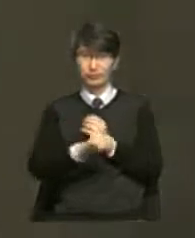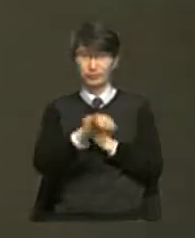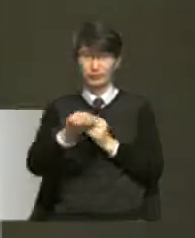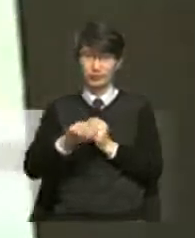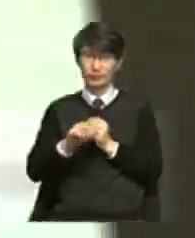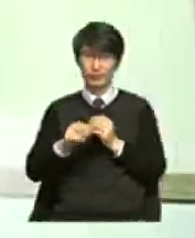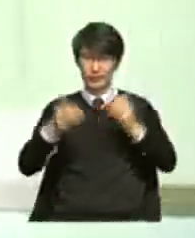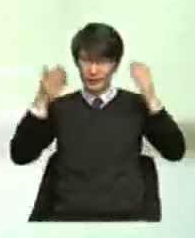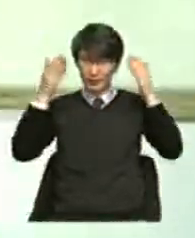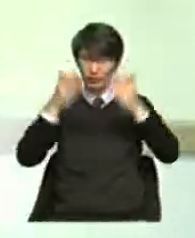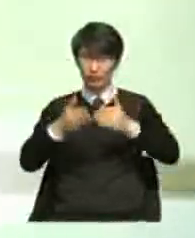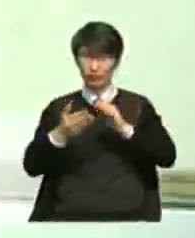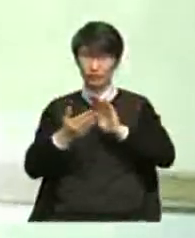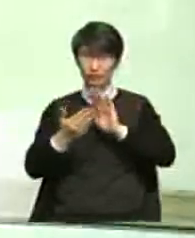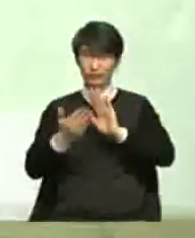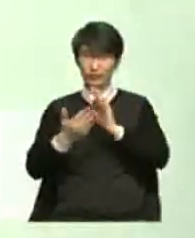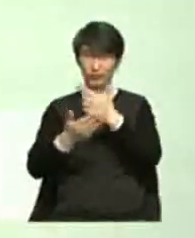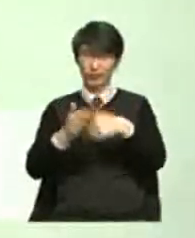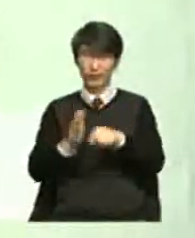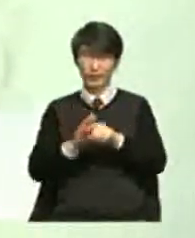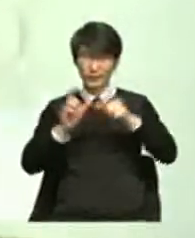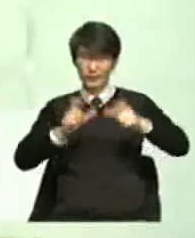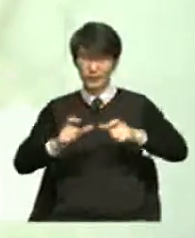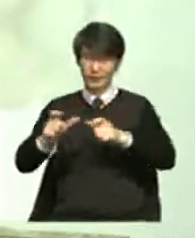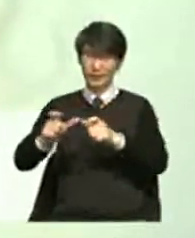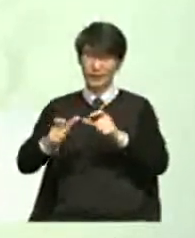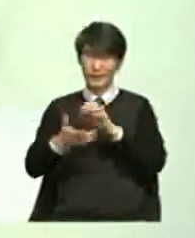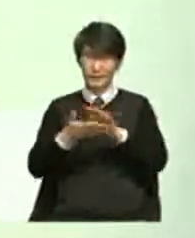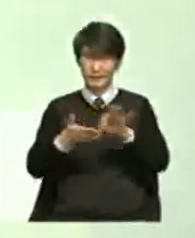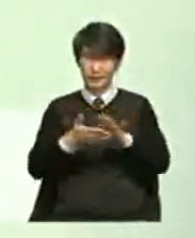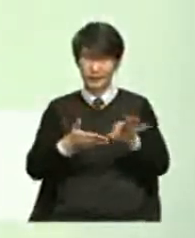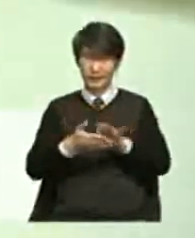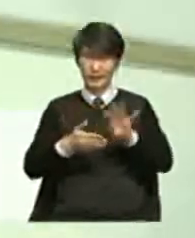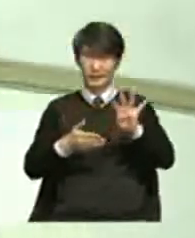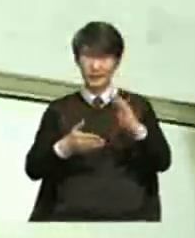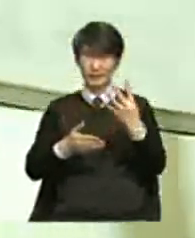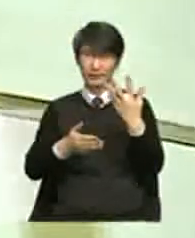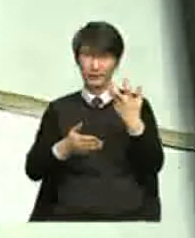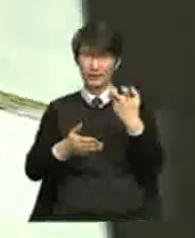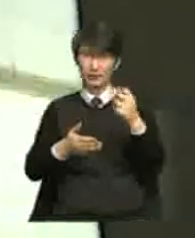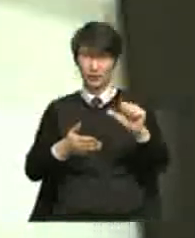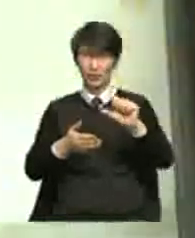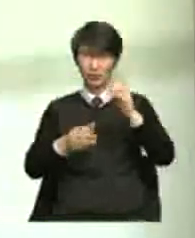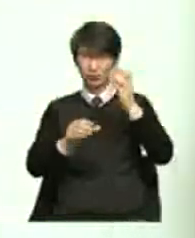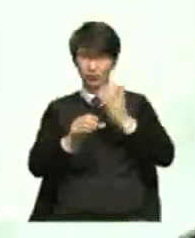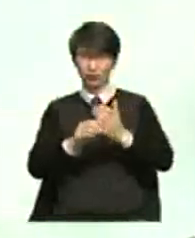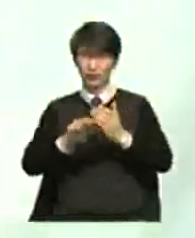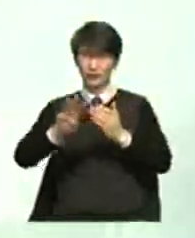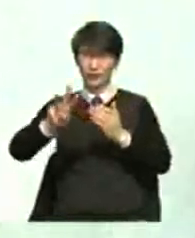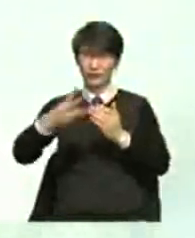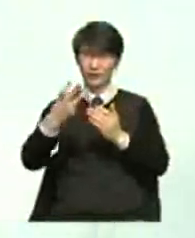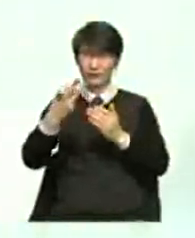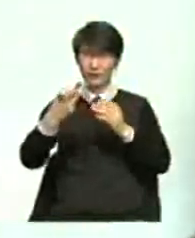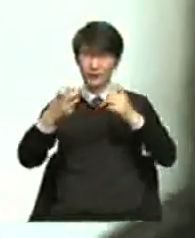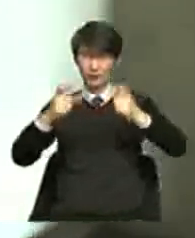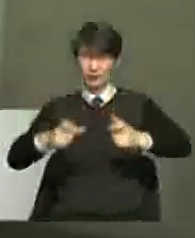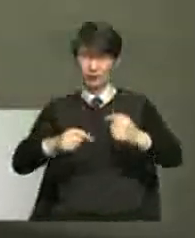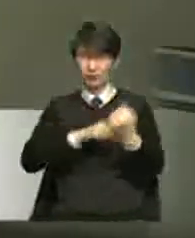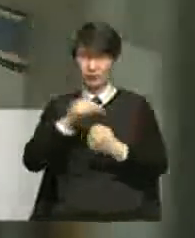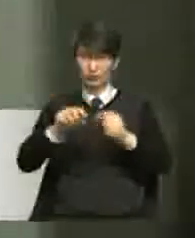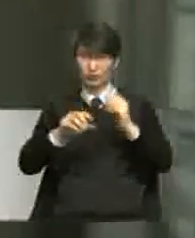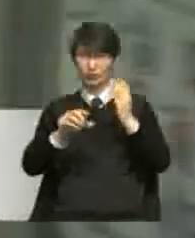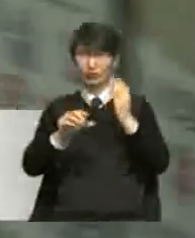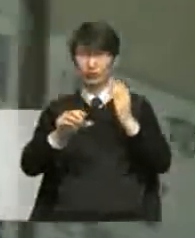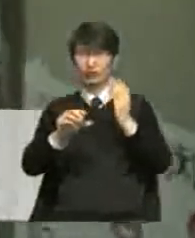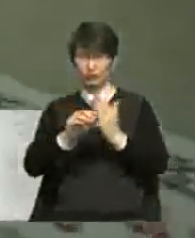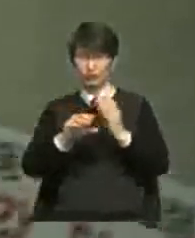코로나19에 집중 대응하기 위해 구가 지역 내 다중이용시설 448곳 중 313곳의 운영을 중단하거나